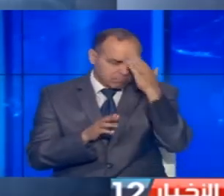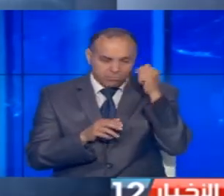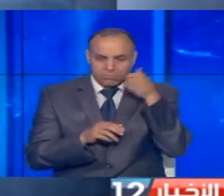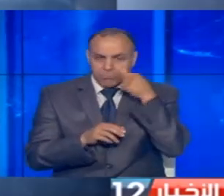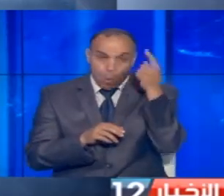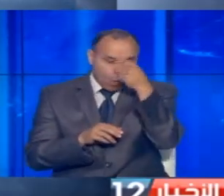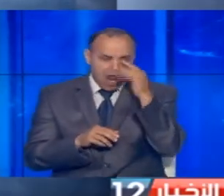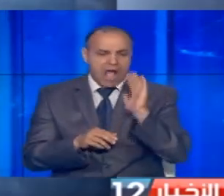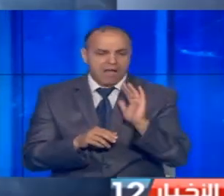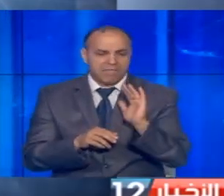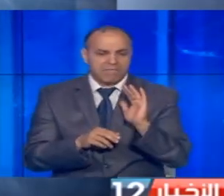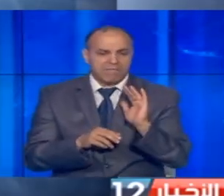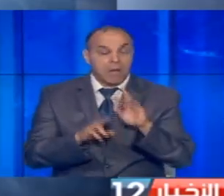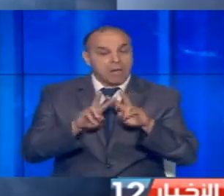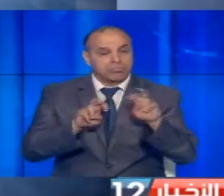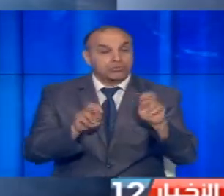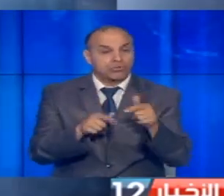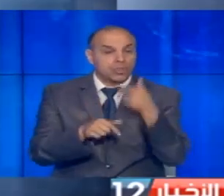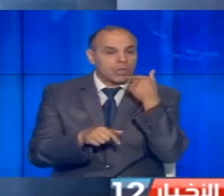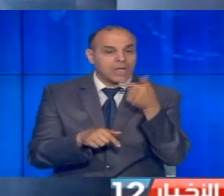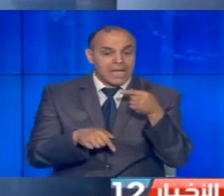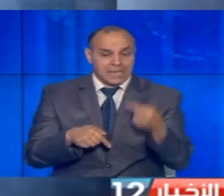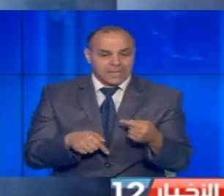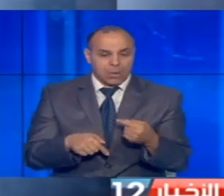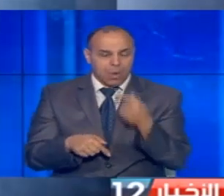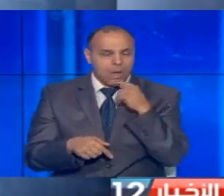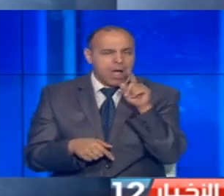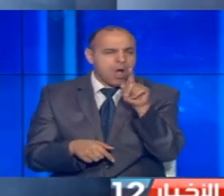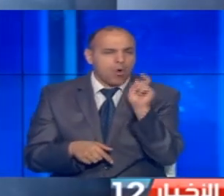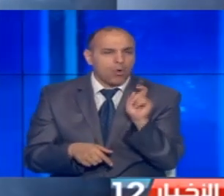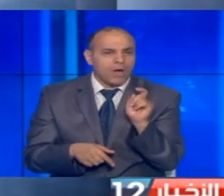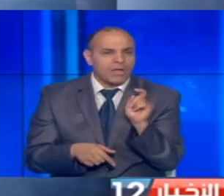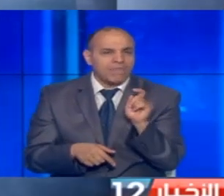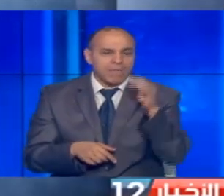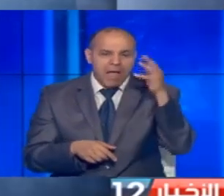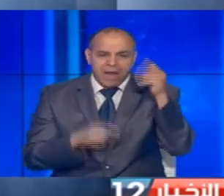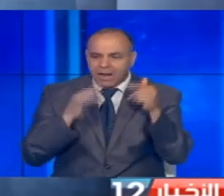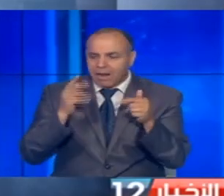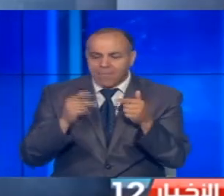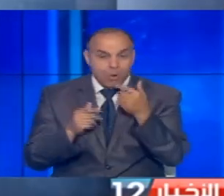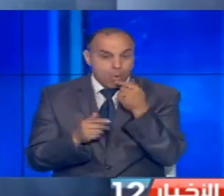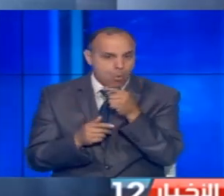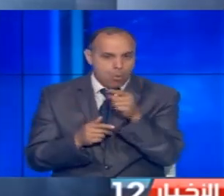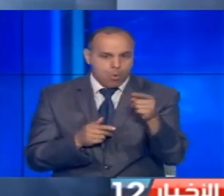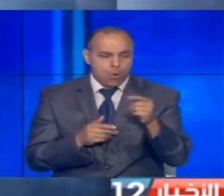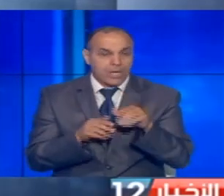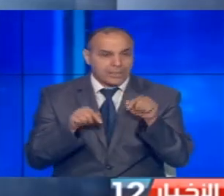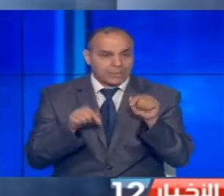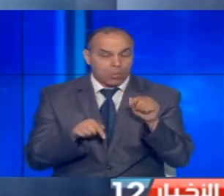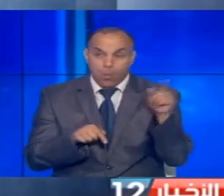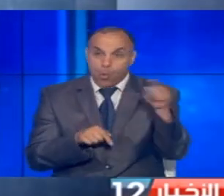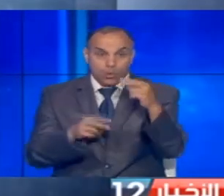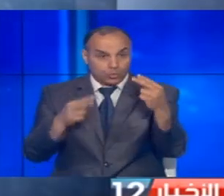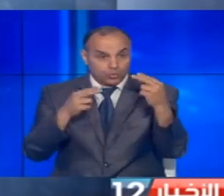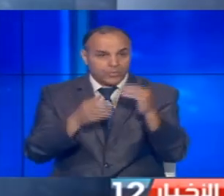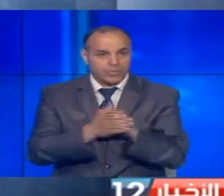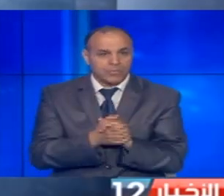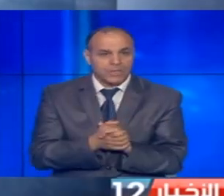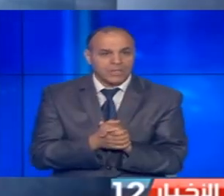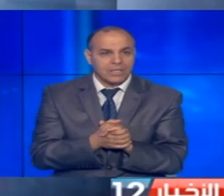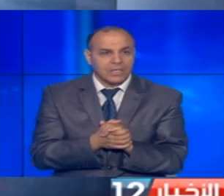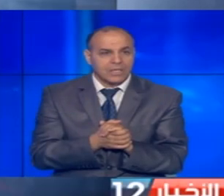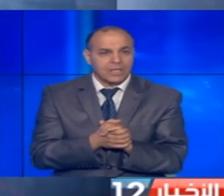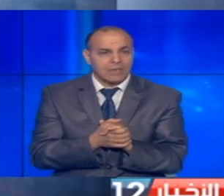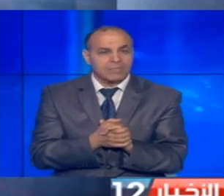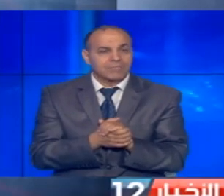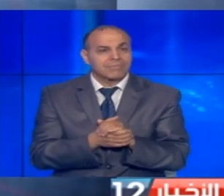هويتهم وإدراجهم بالتفتيش. هنا نحبنا نعمل ملاحظة ثم أرقام خطر يلزمنا أن نقولوها للرأي العام. نعم. بالنسبة للتعاطي